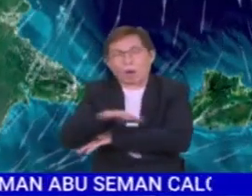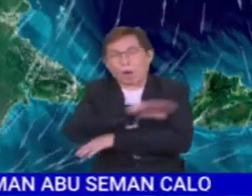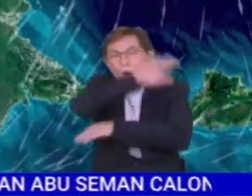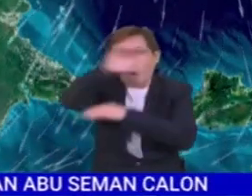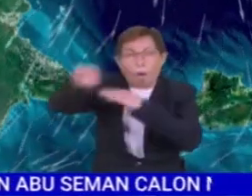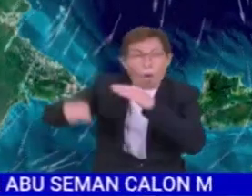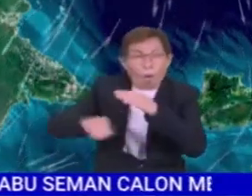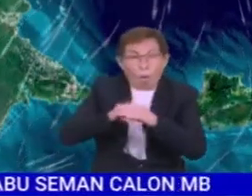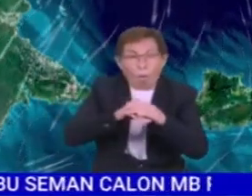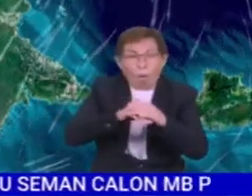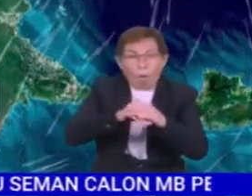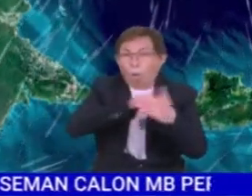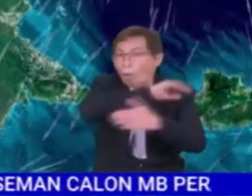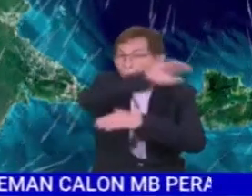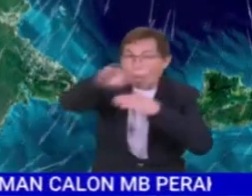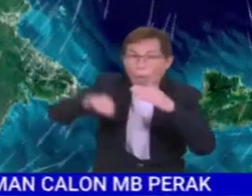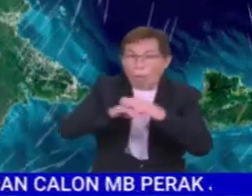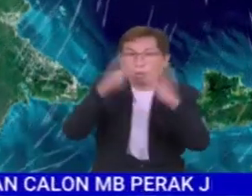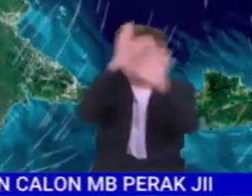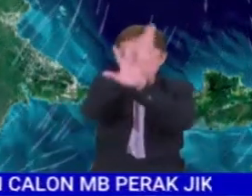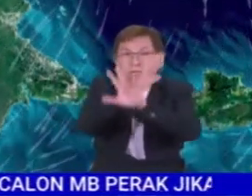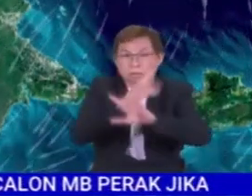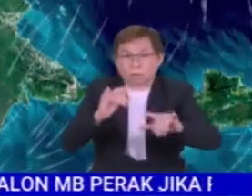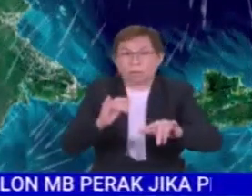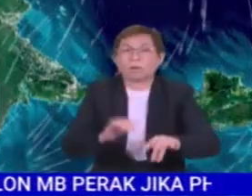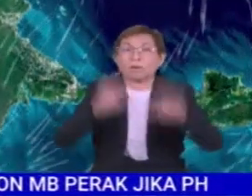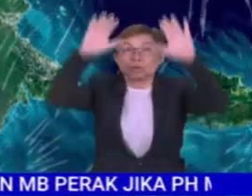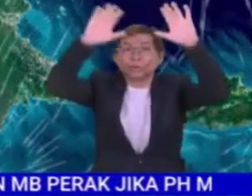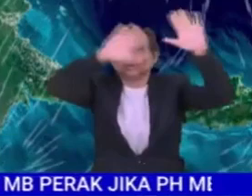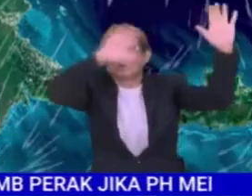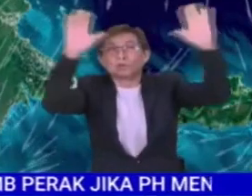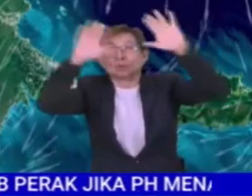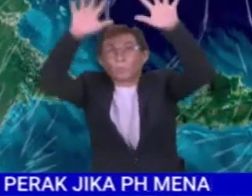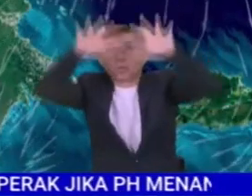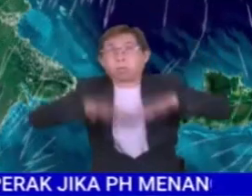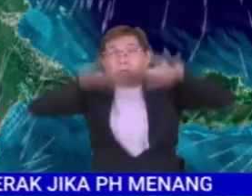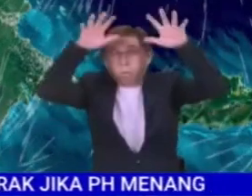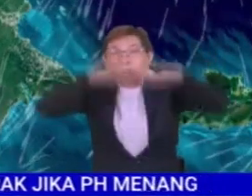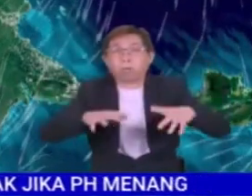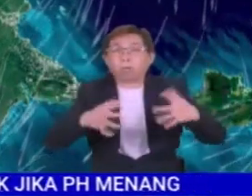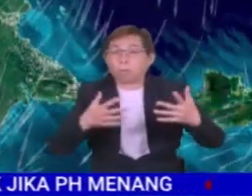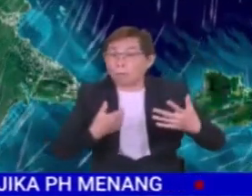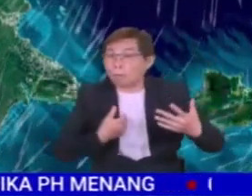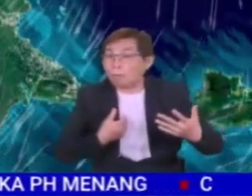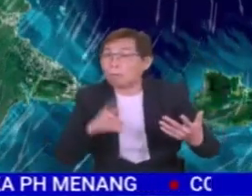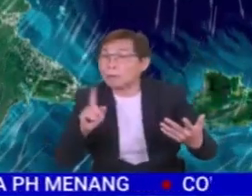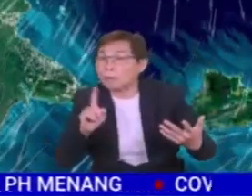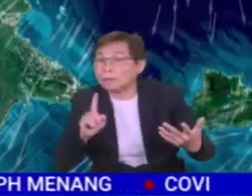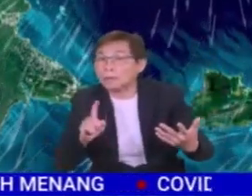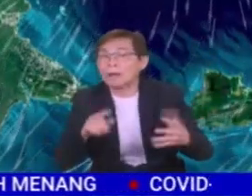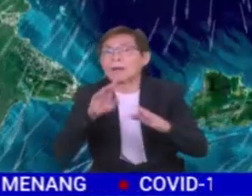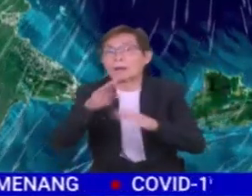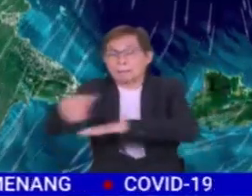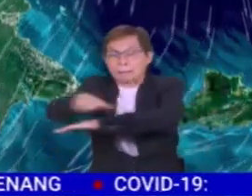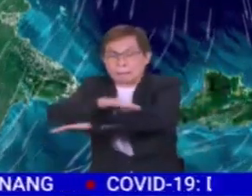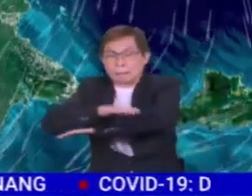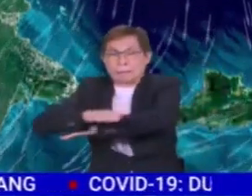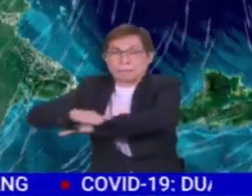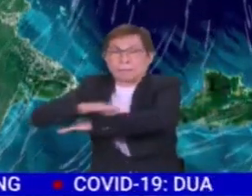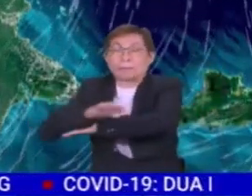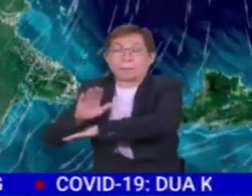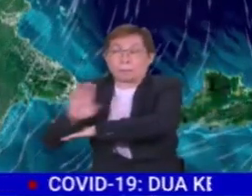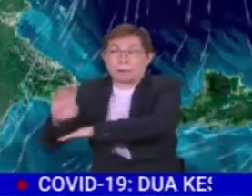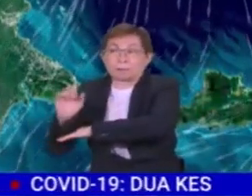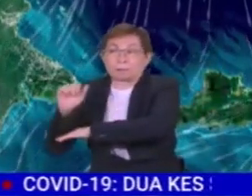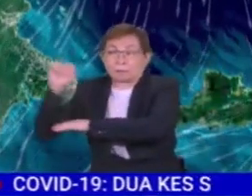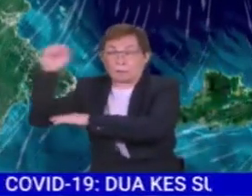hampir ke semua bahagian di negeri Sarawak. Dan keadaan cuaca hujan lebat terutamanya melibatkan bahagian pantai barat Sabah dan juga